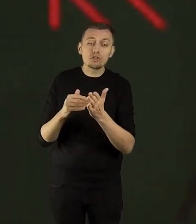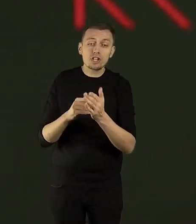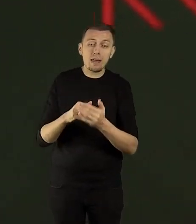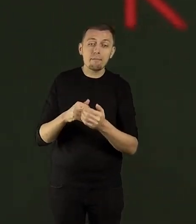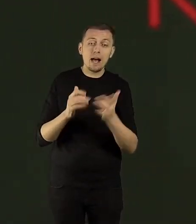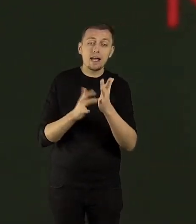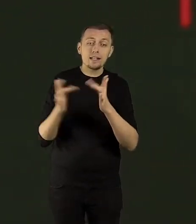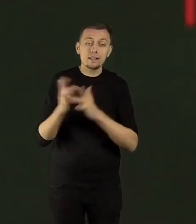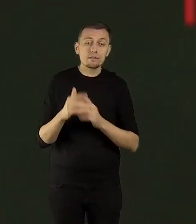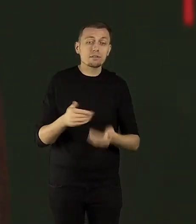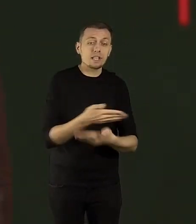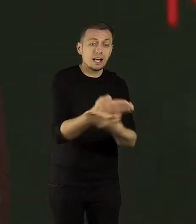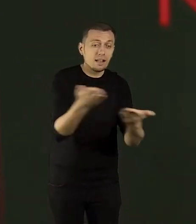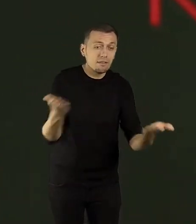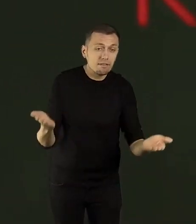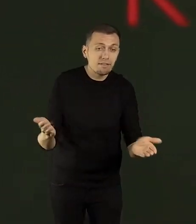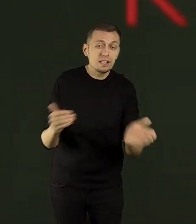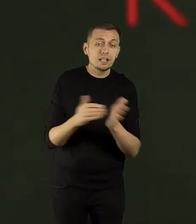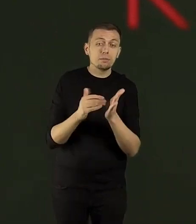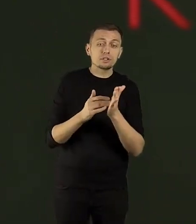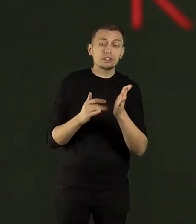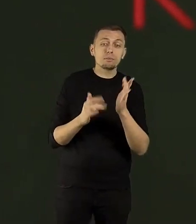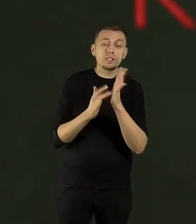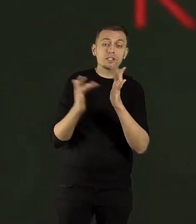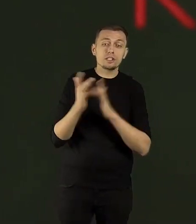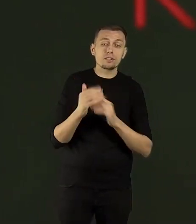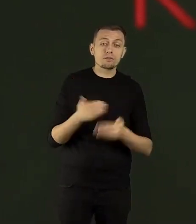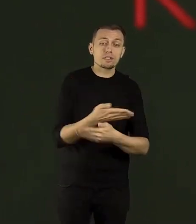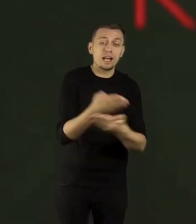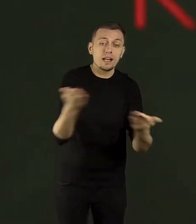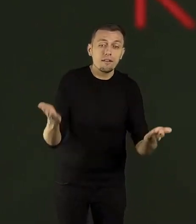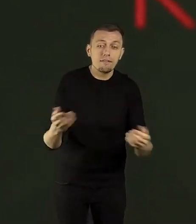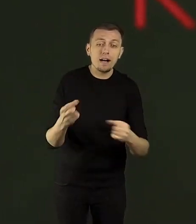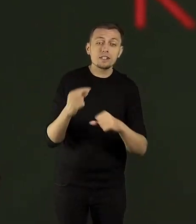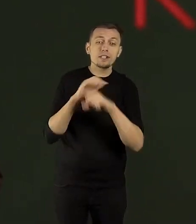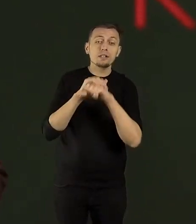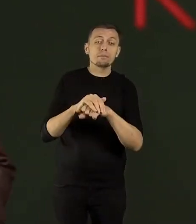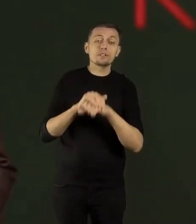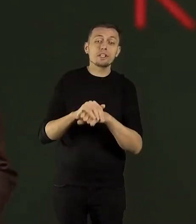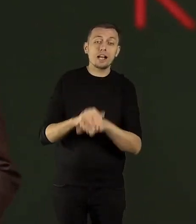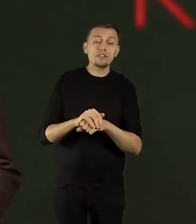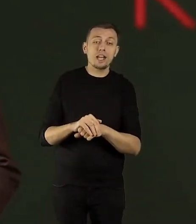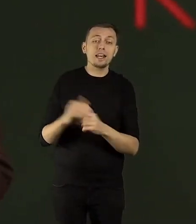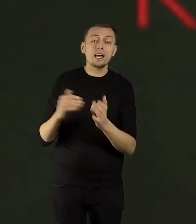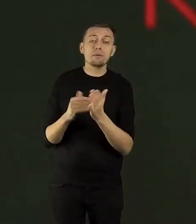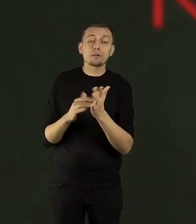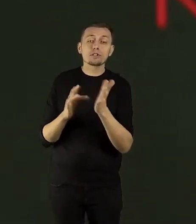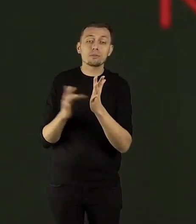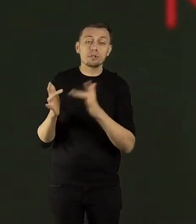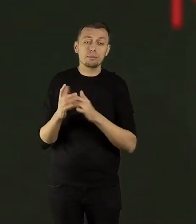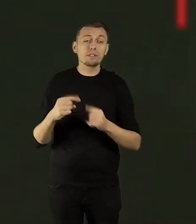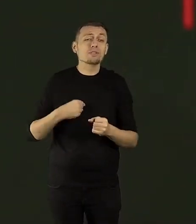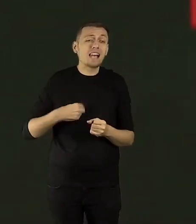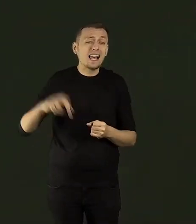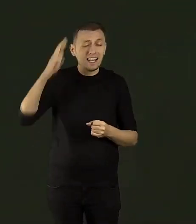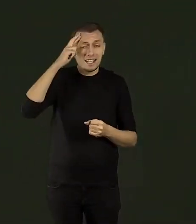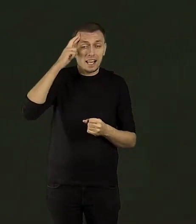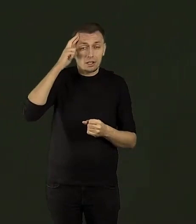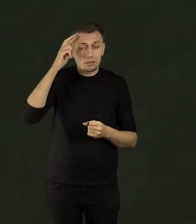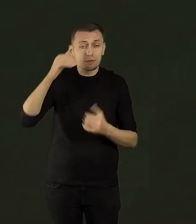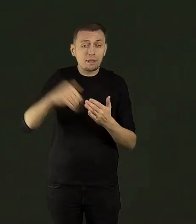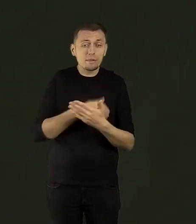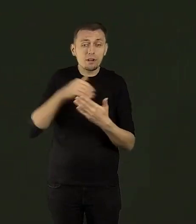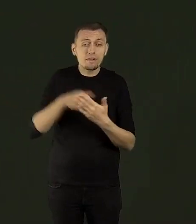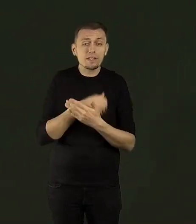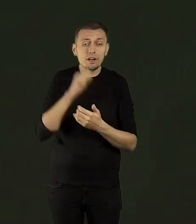Potrzebujecie Go, nasi przyjaciele potrzebują. To, co swojemu, wiecie, do mnie to dociera codziennie. To, co moim dzieciom mogę dać,